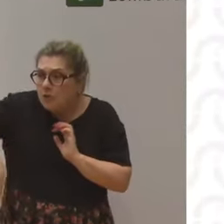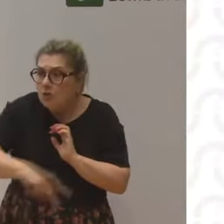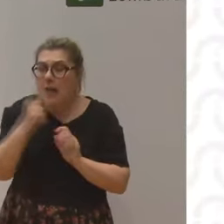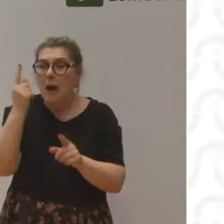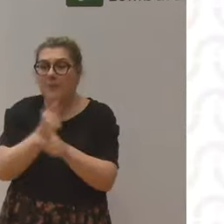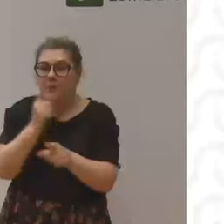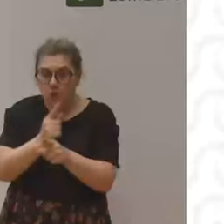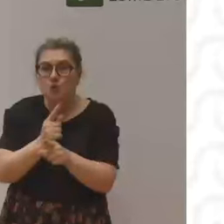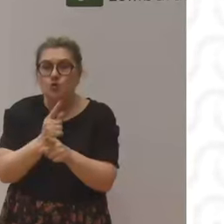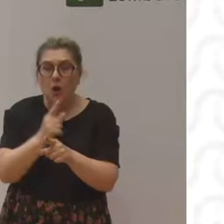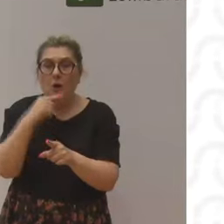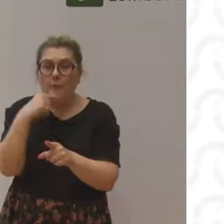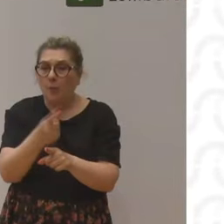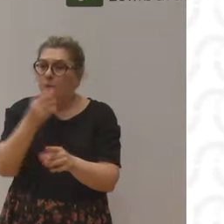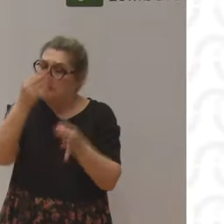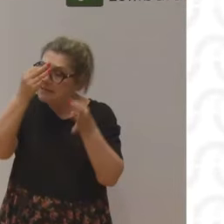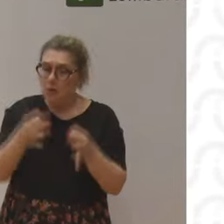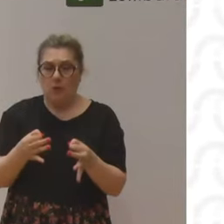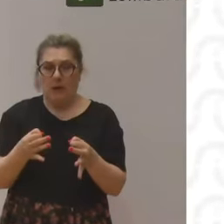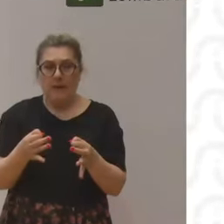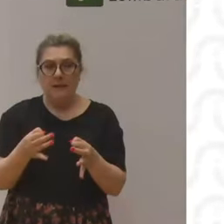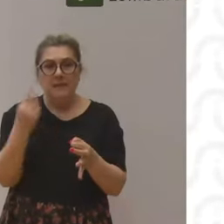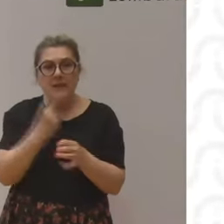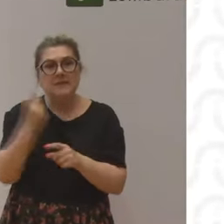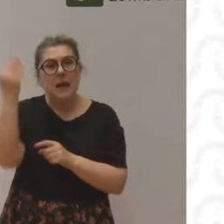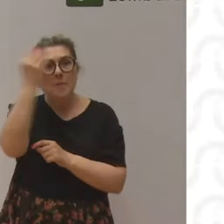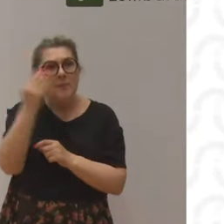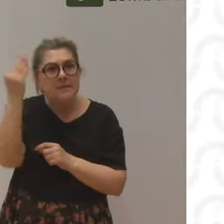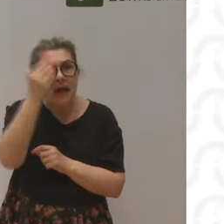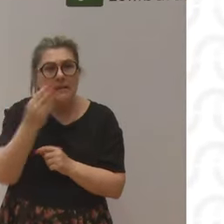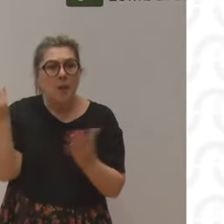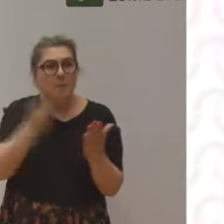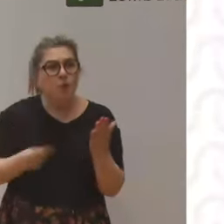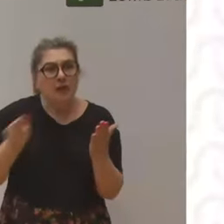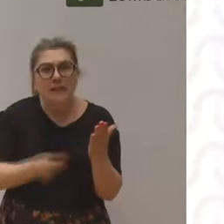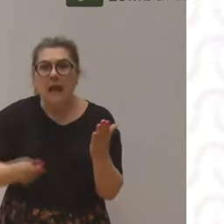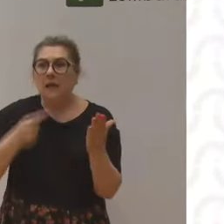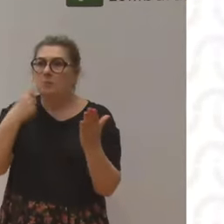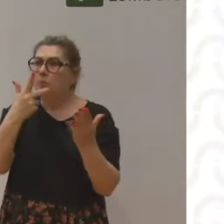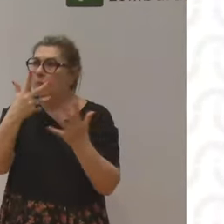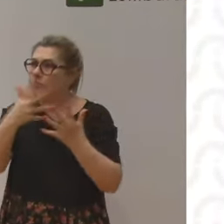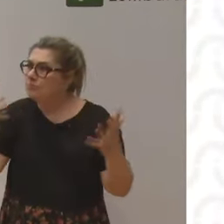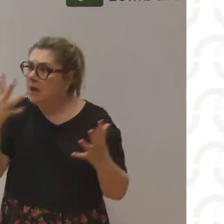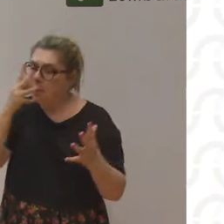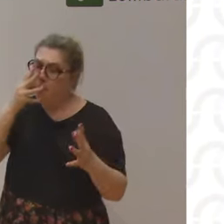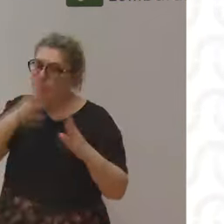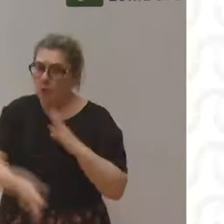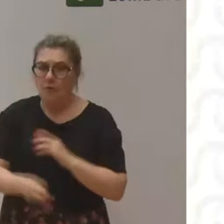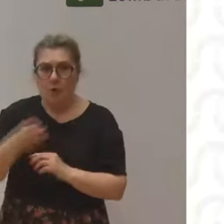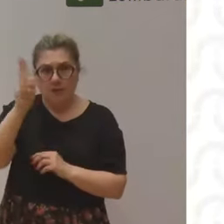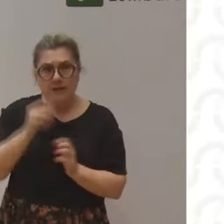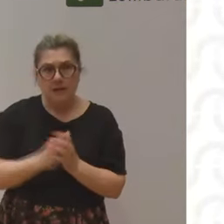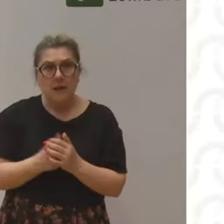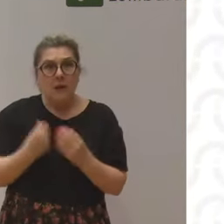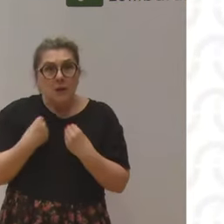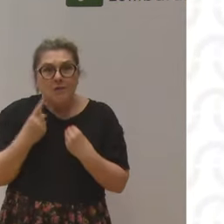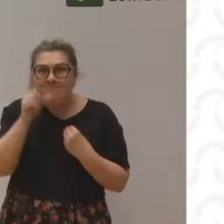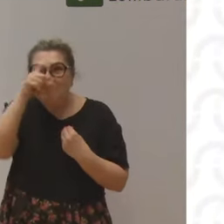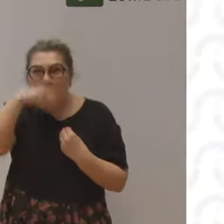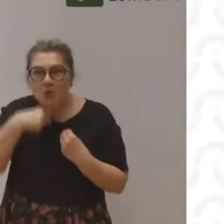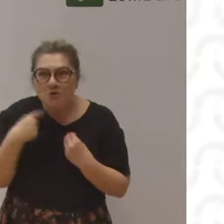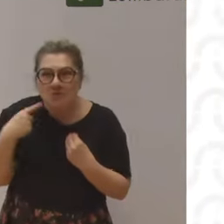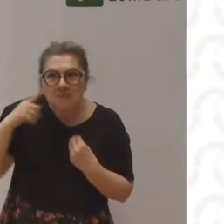bisogno di essere sicuramente pensata e progettata in termini molto più ampi e profondi. Sono personalmente curioso di